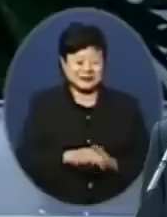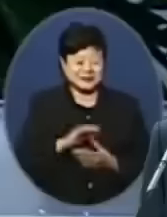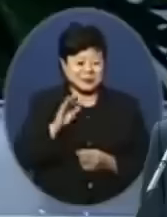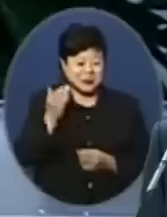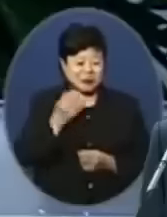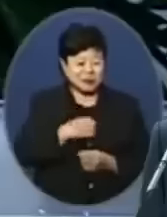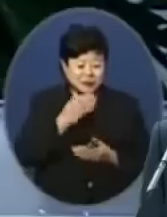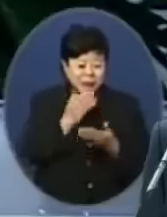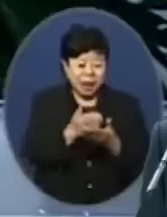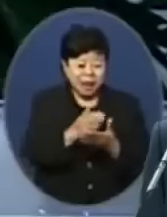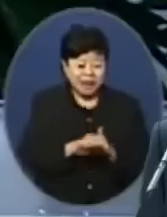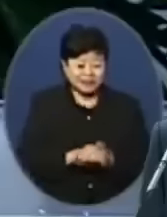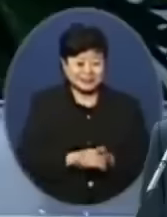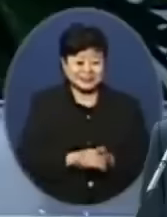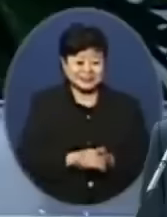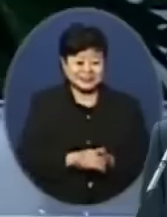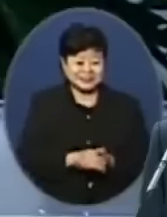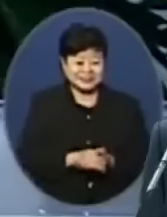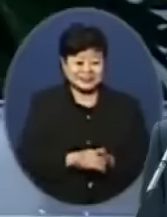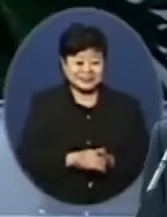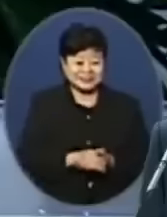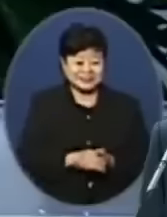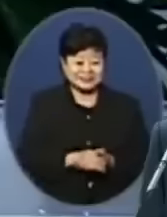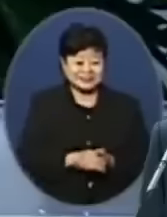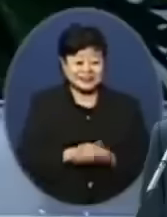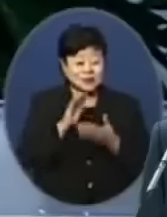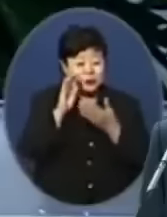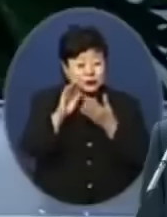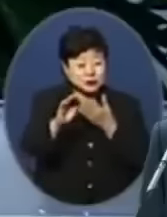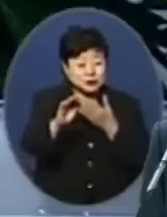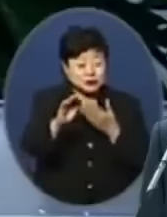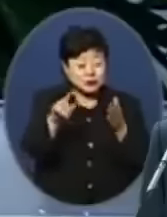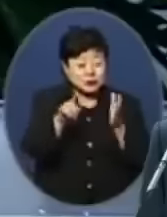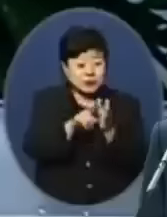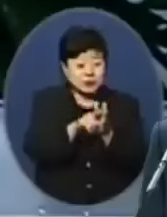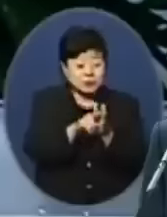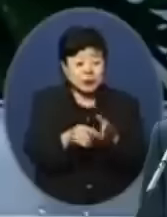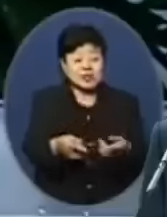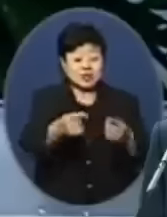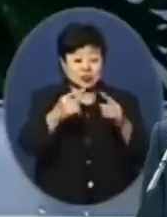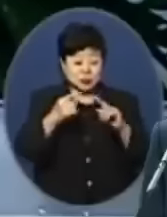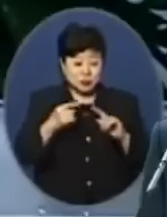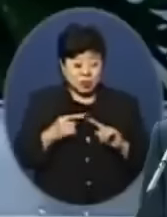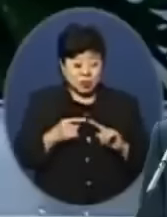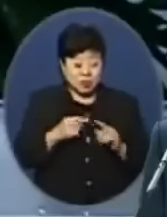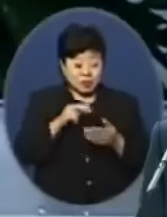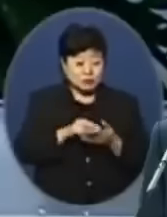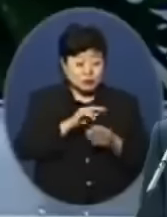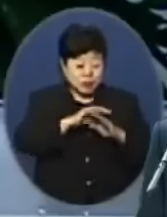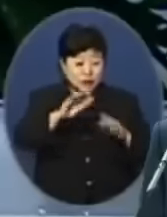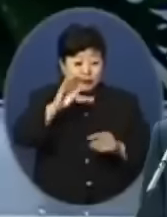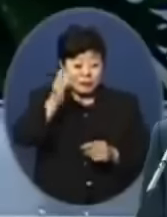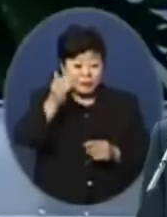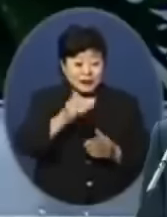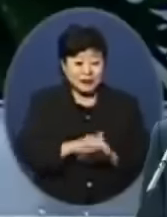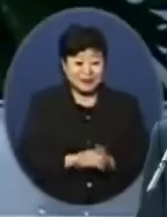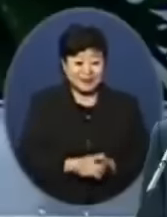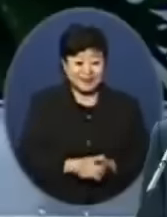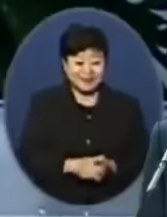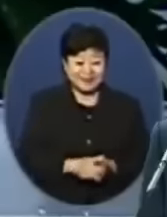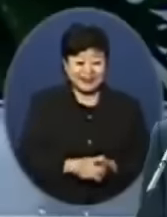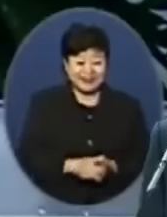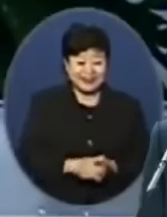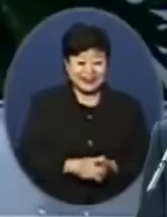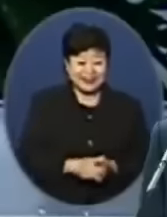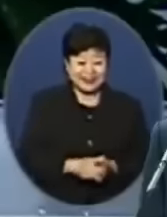됐으다. 걱정하지 마라. 아, 그 믿음이 들어와서 그 문제가 대반이 해결되어 버리고 마는 것입니다.